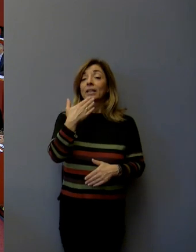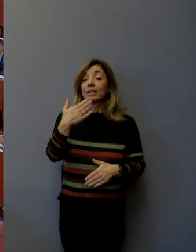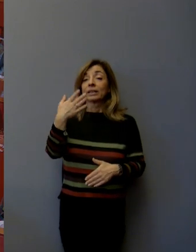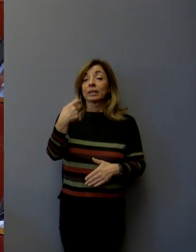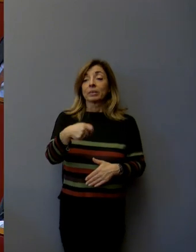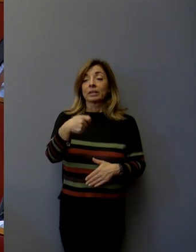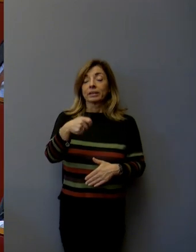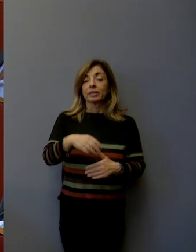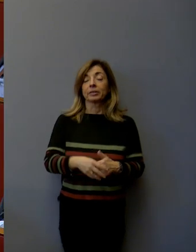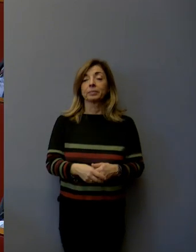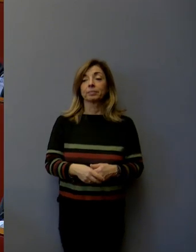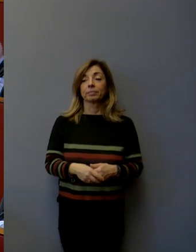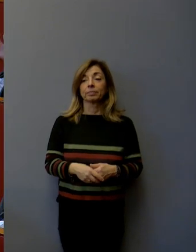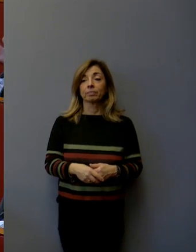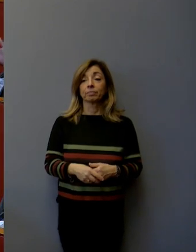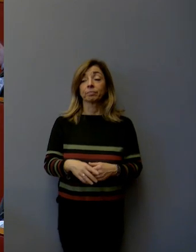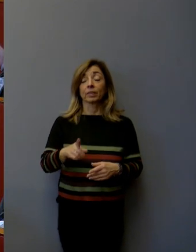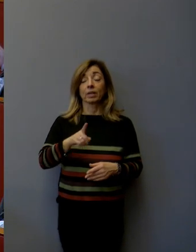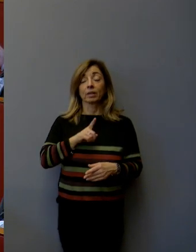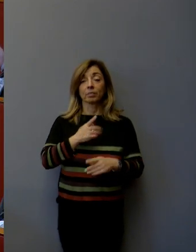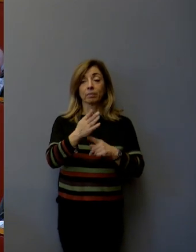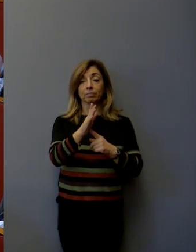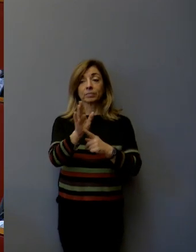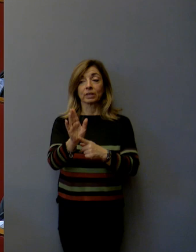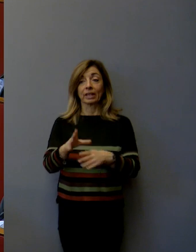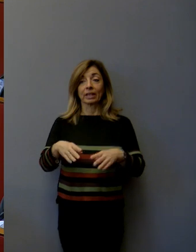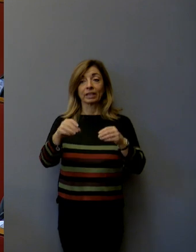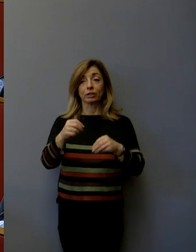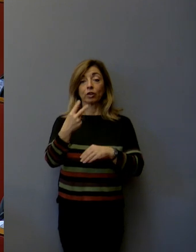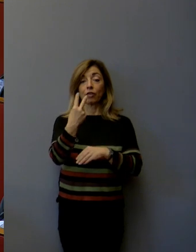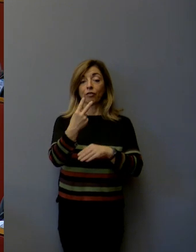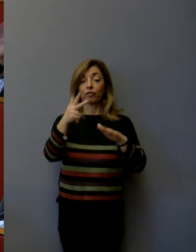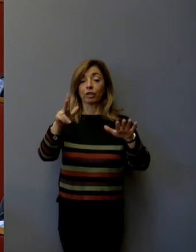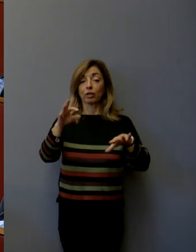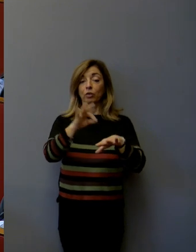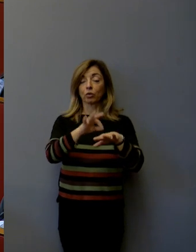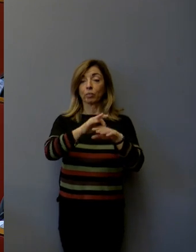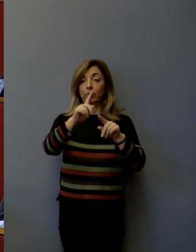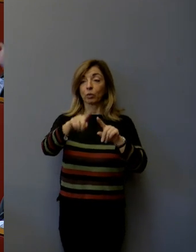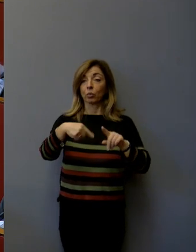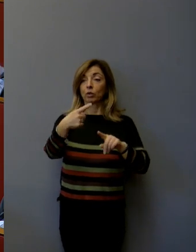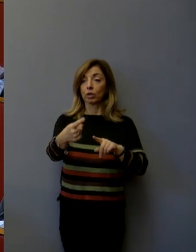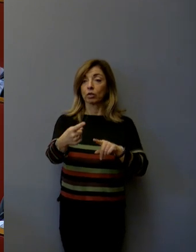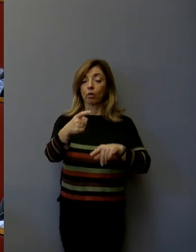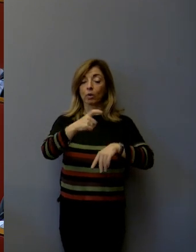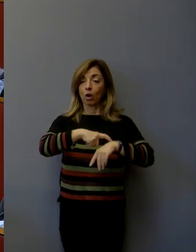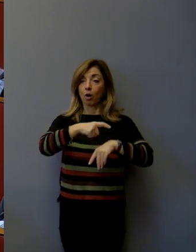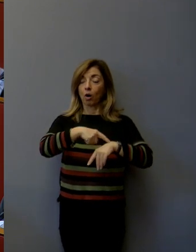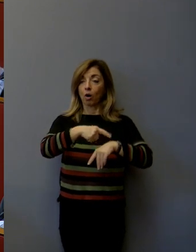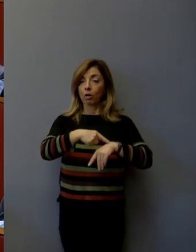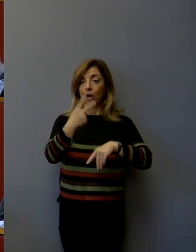agli atti rimanga che inizio la mia presentazione 28 minuti dopo dall'orario previsto per la convocazione del